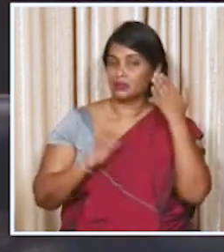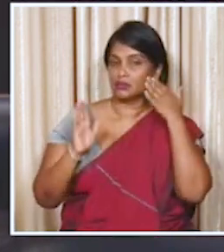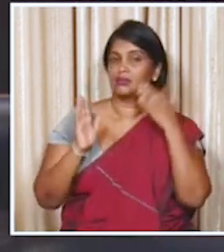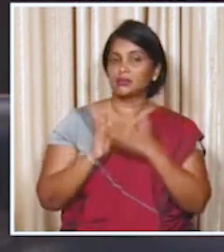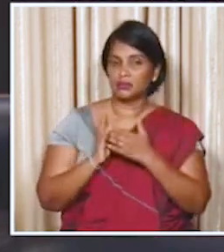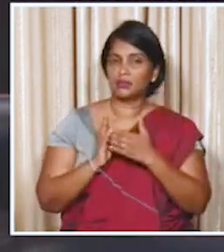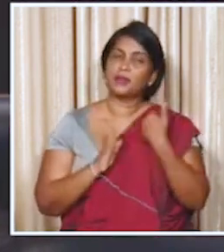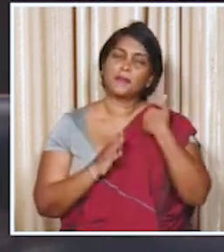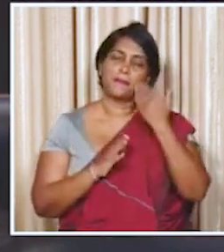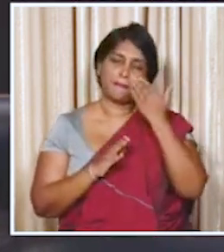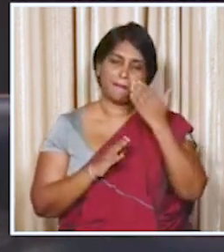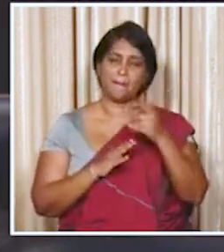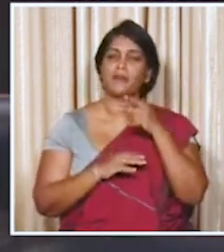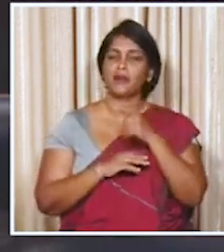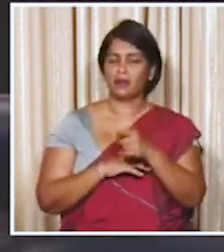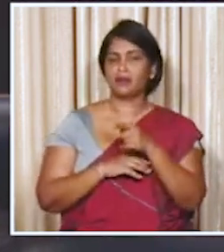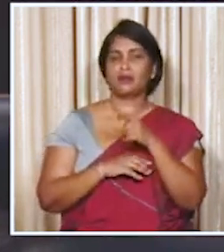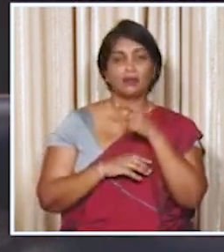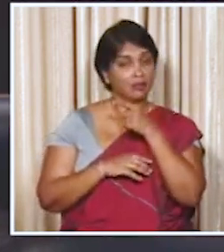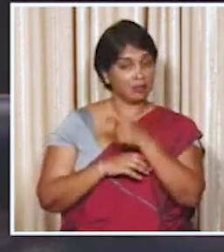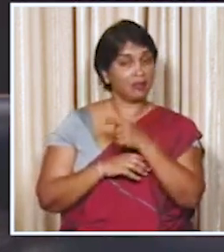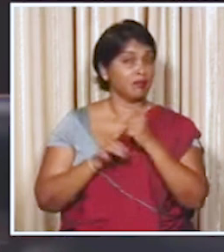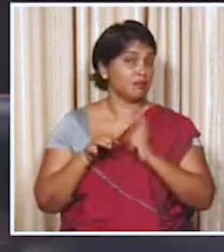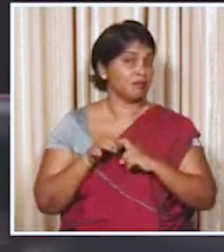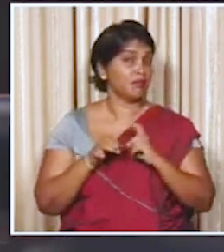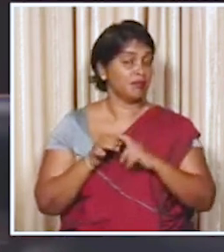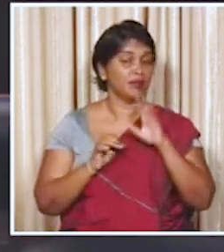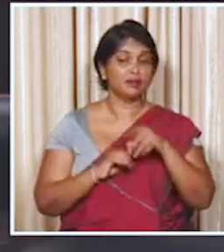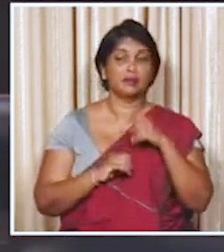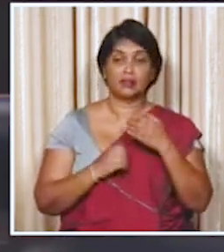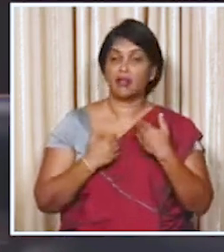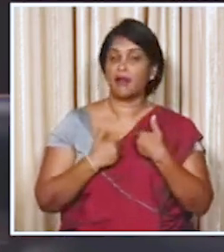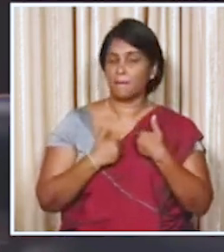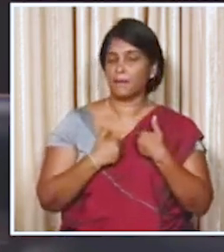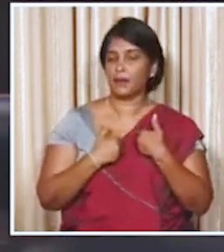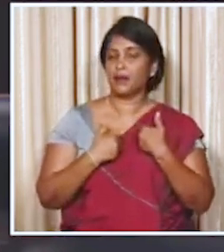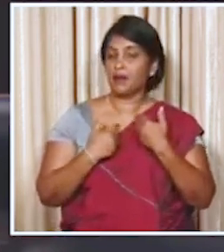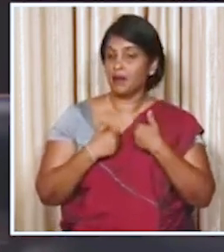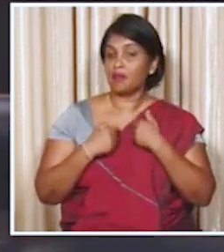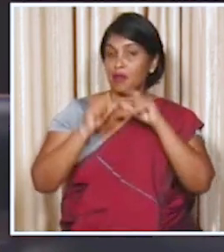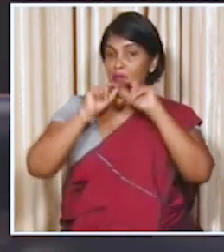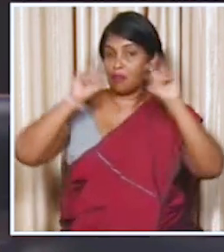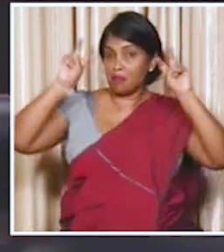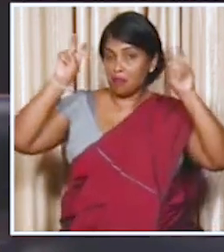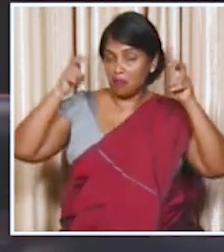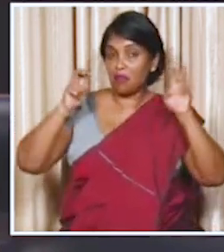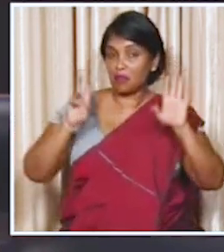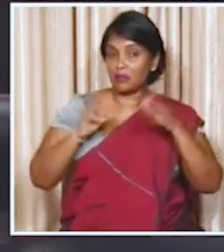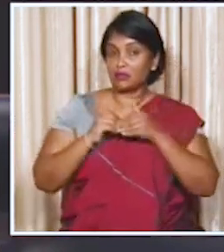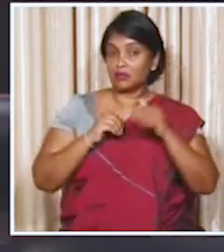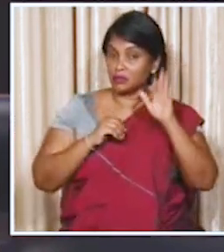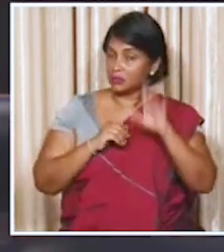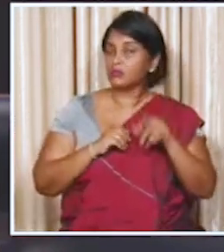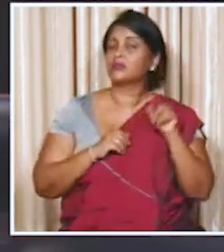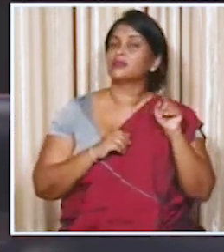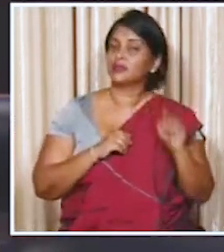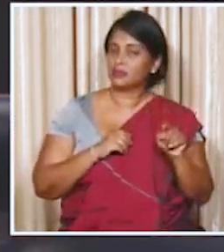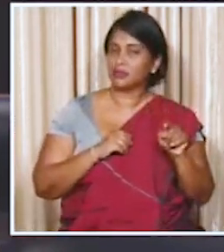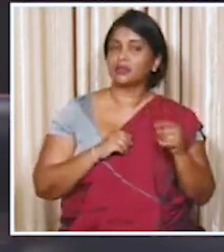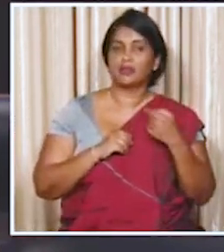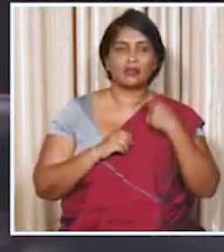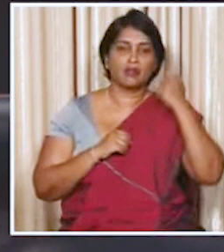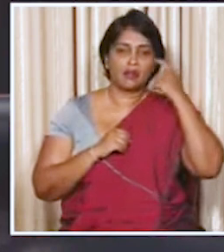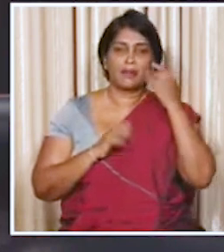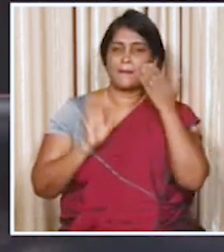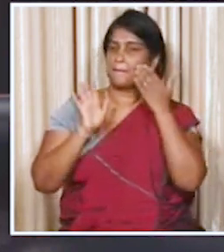අපිට පේන්නේ ඔහුට ප්‍රශ්නයක් වෙලා තියෙන්නේ. අපි මාතෘකාවක් වීම තුලින්ම මම